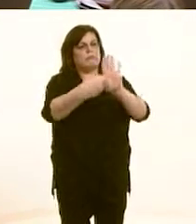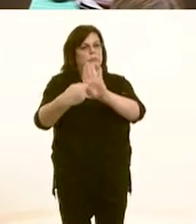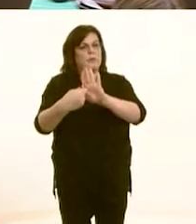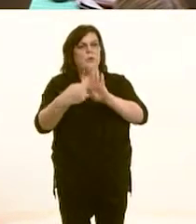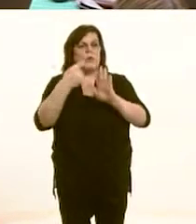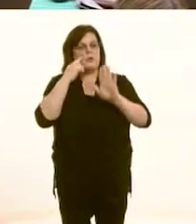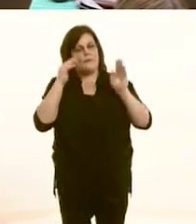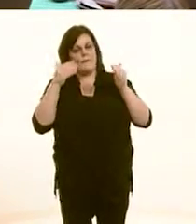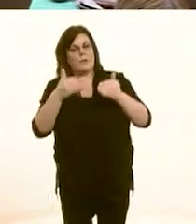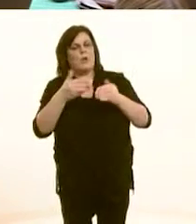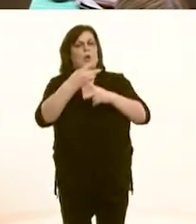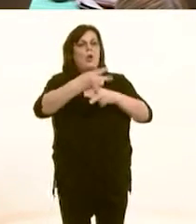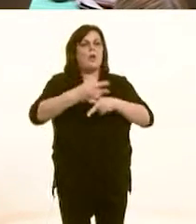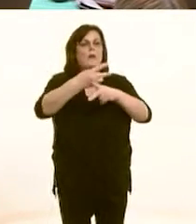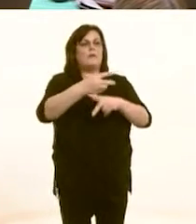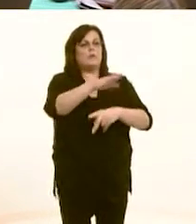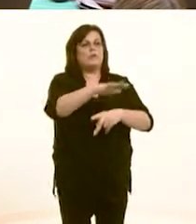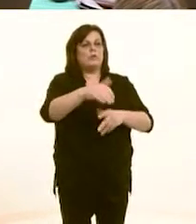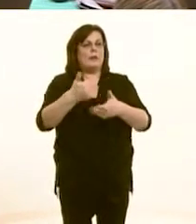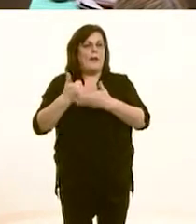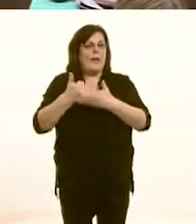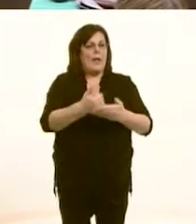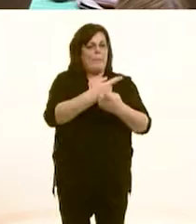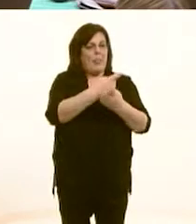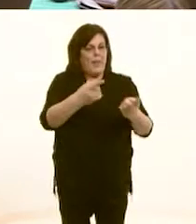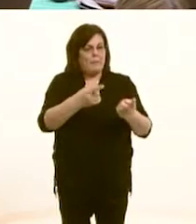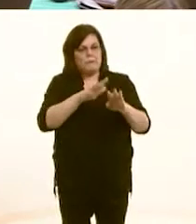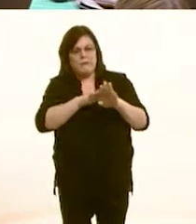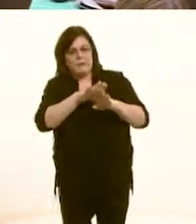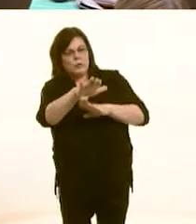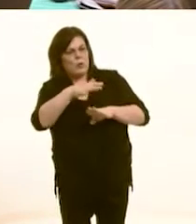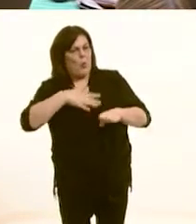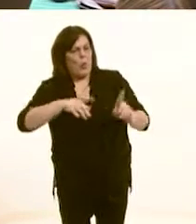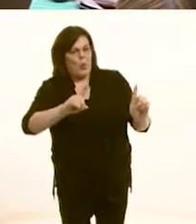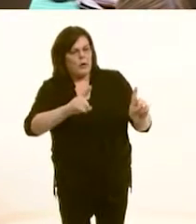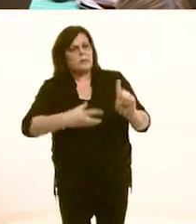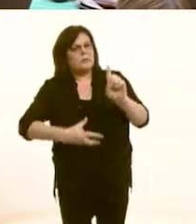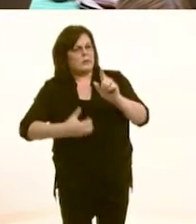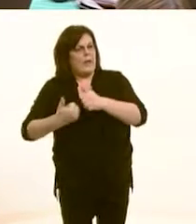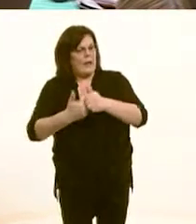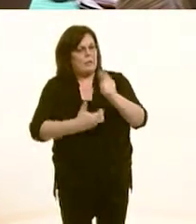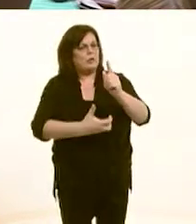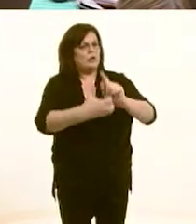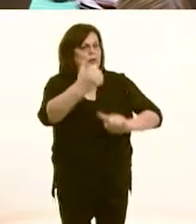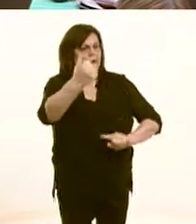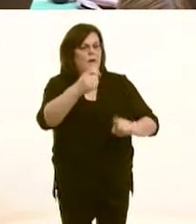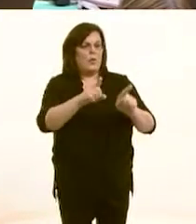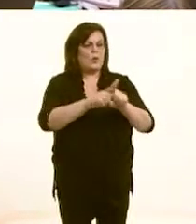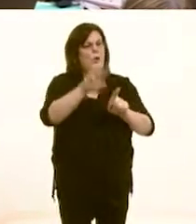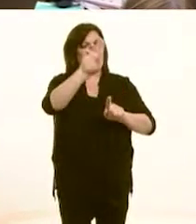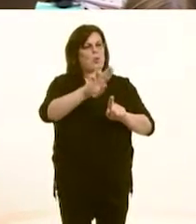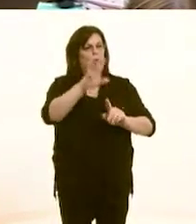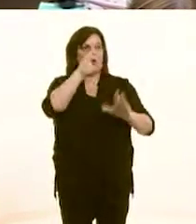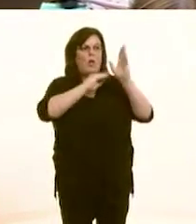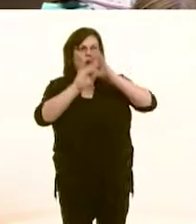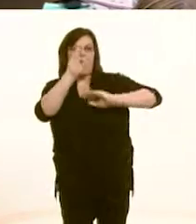uchel geisiau a hefyd sicrhau bod yn gwneud yn well yn yr ysgol a bydd y strategaeth hyn yn gyrru gwelliannau ynglyn